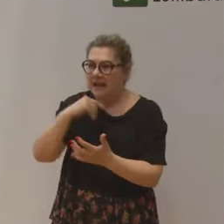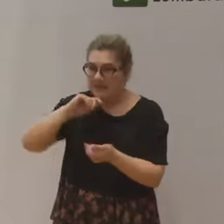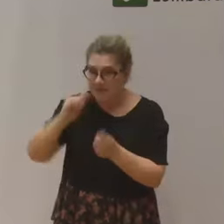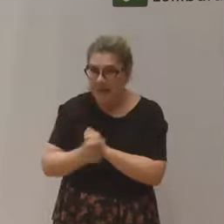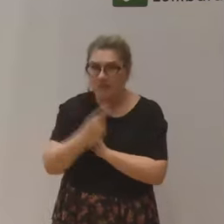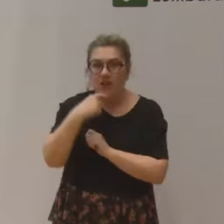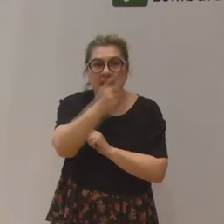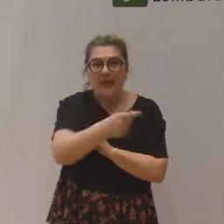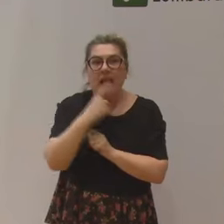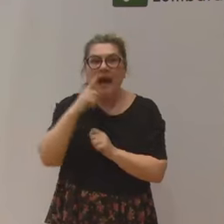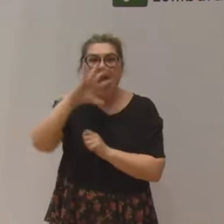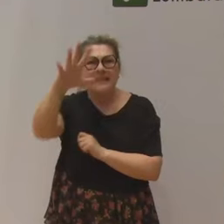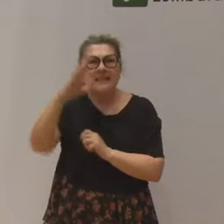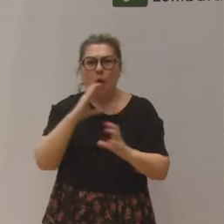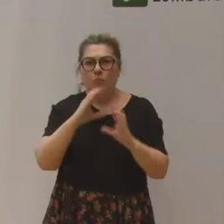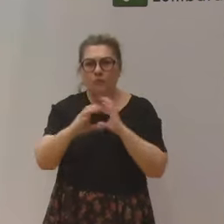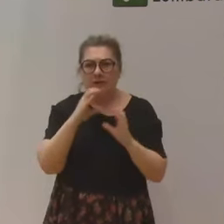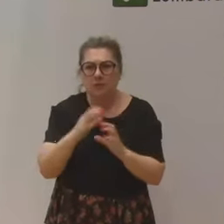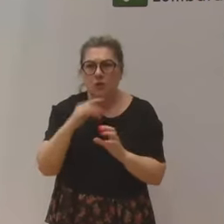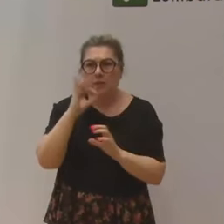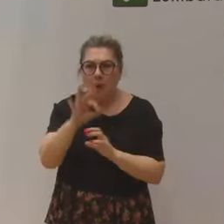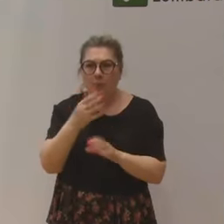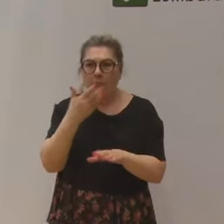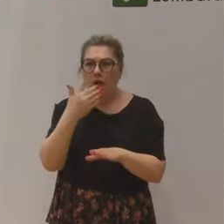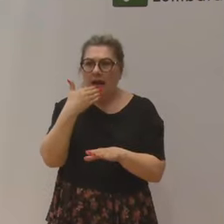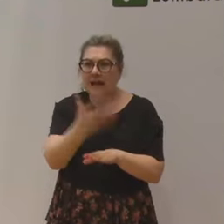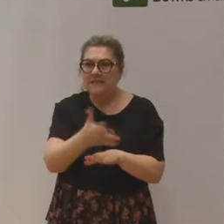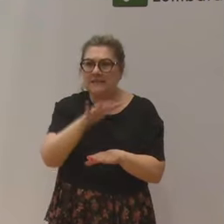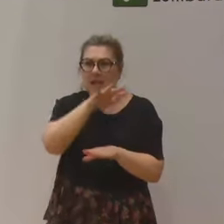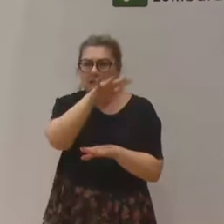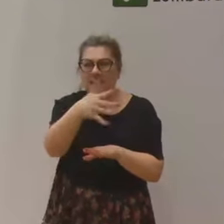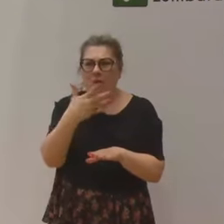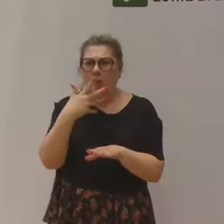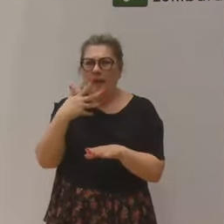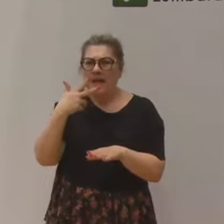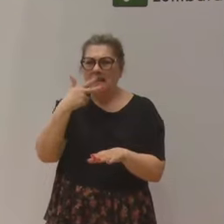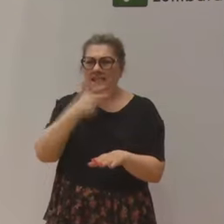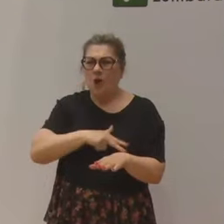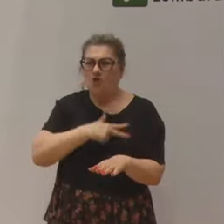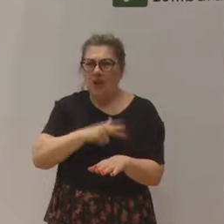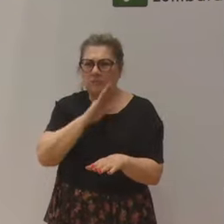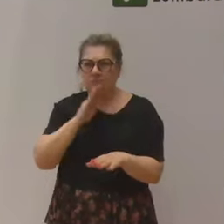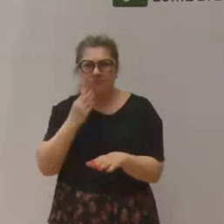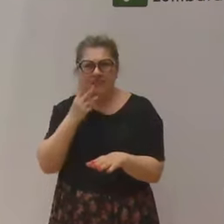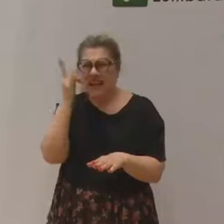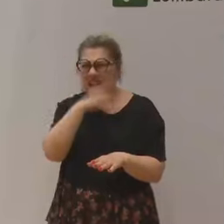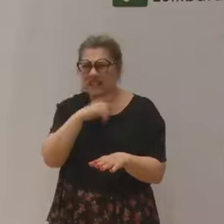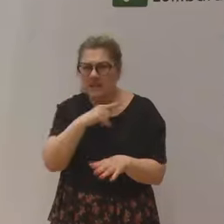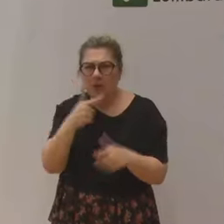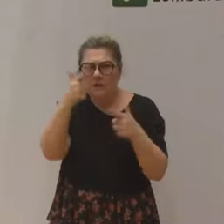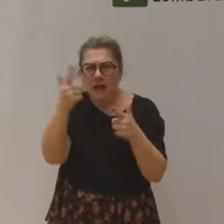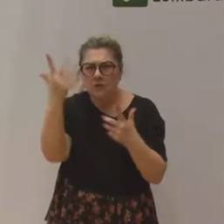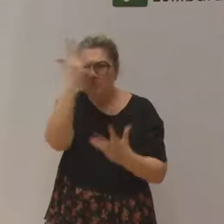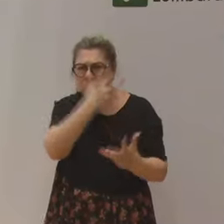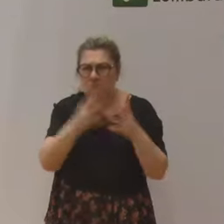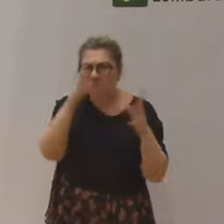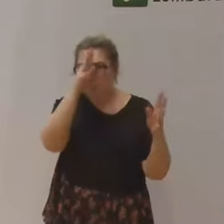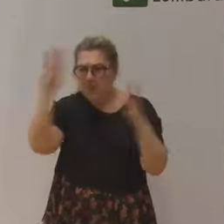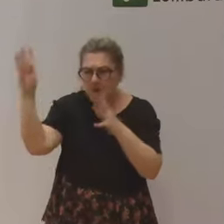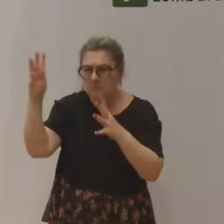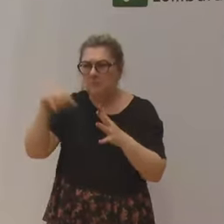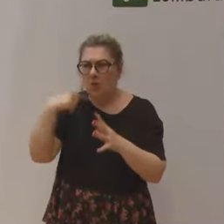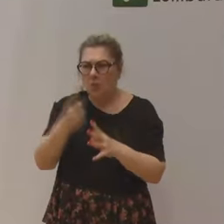essere delle comunicazioni che proprio attraverso un cattivo utilizzo dei social possono generare confusione o possono generare